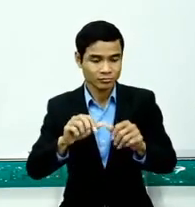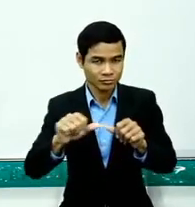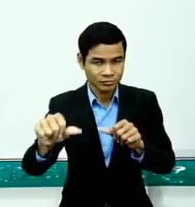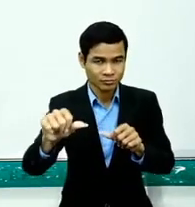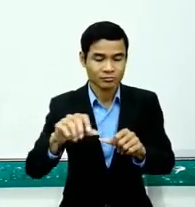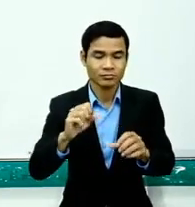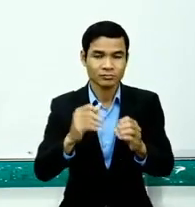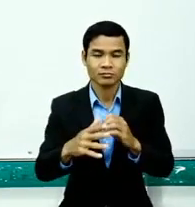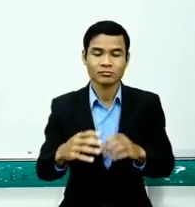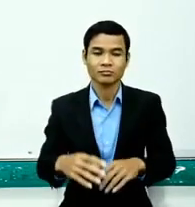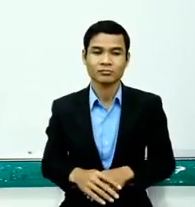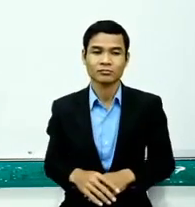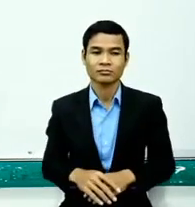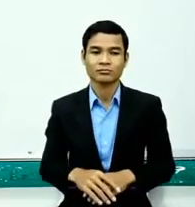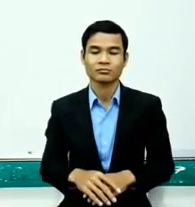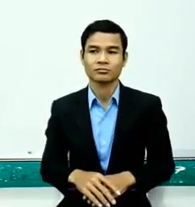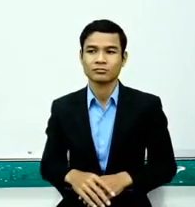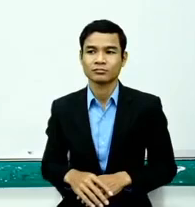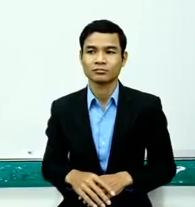1 2 3ចាប់ផ្ដើម